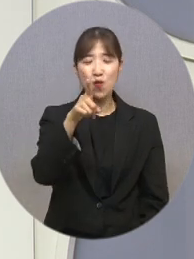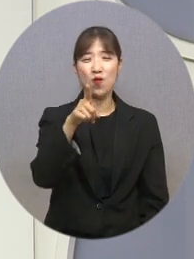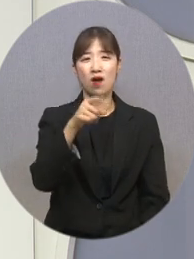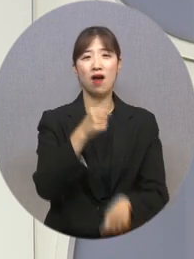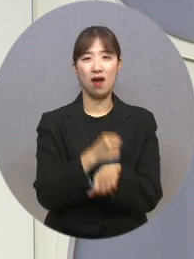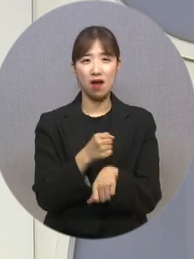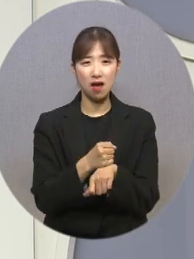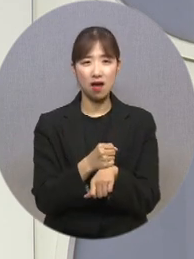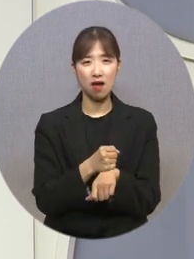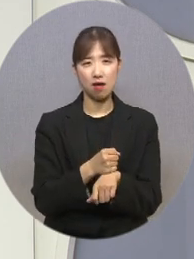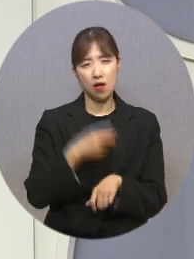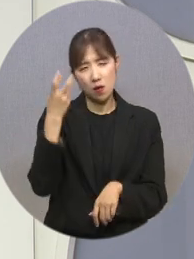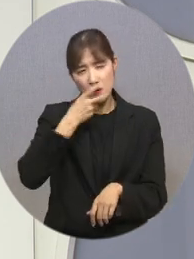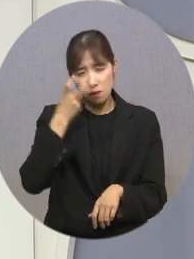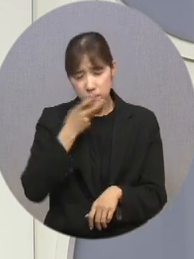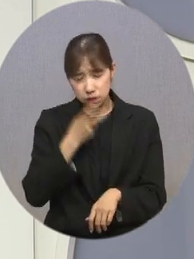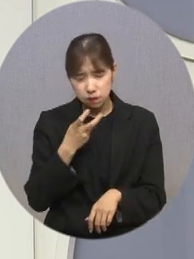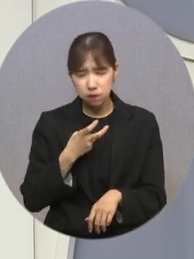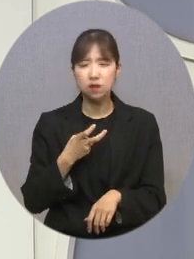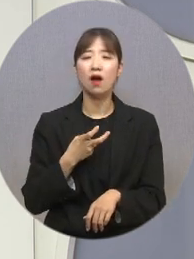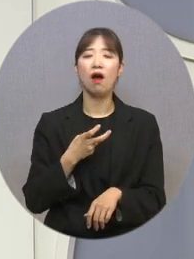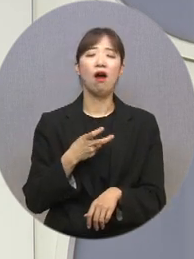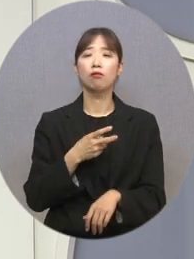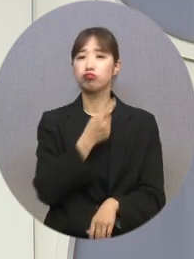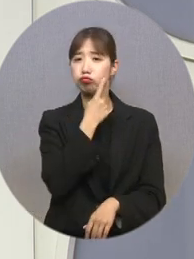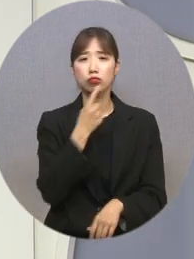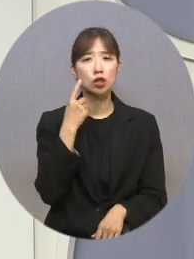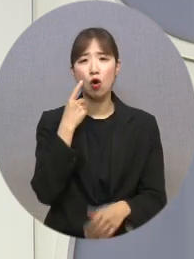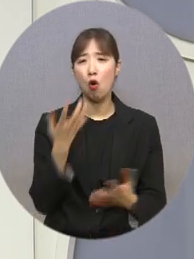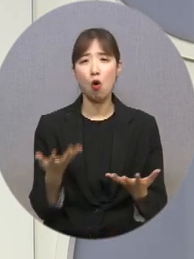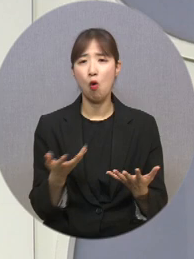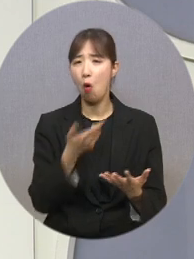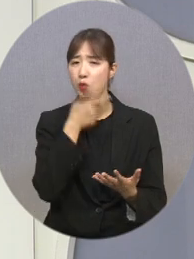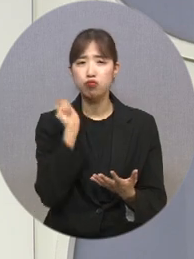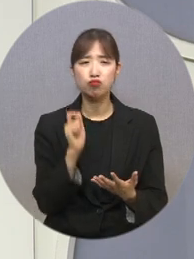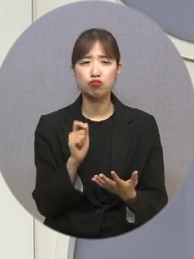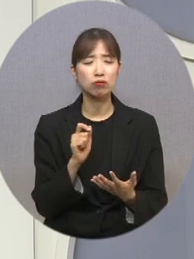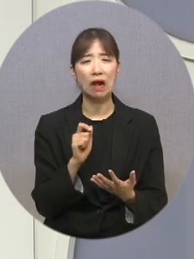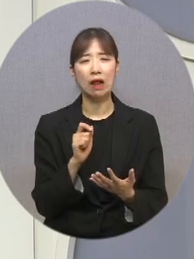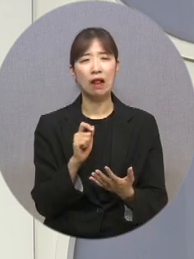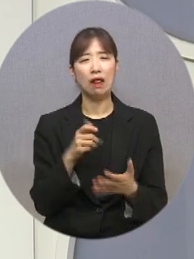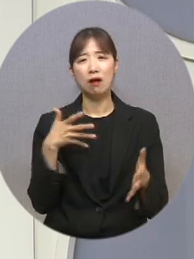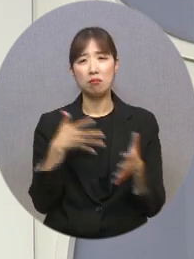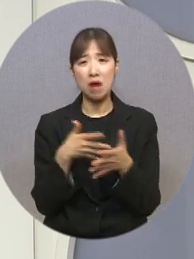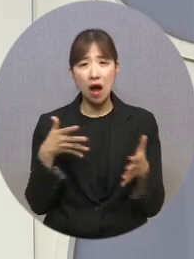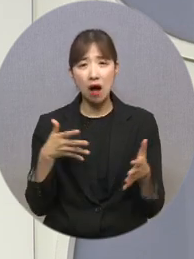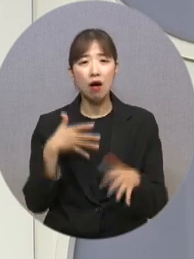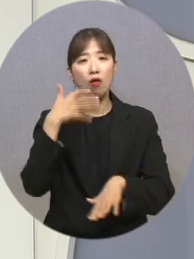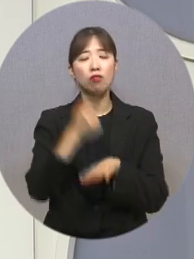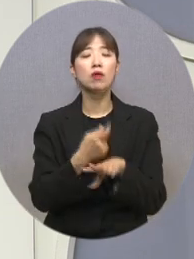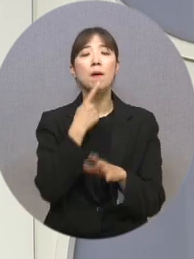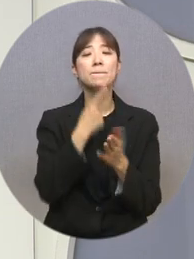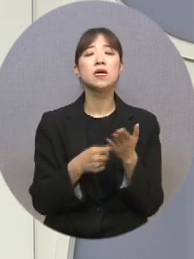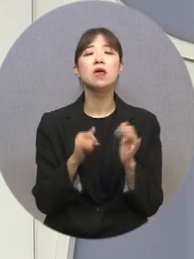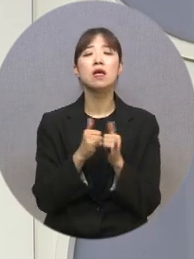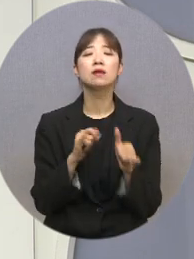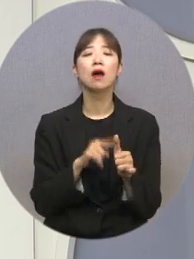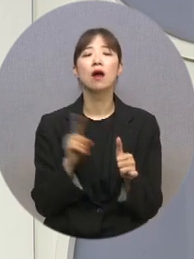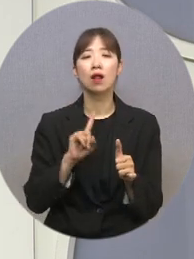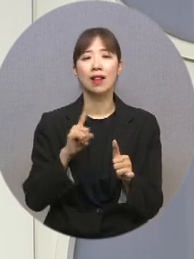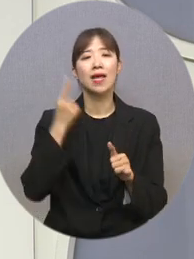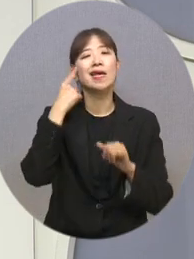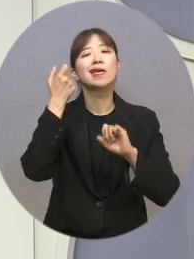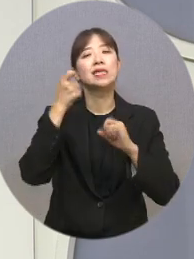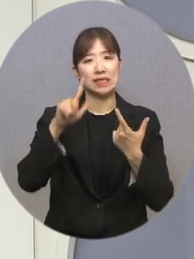그러면 열심히 조사를 했는데 경찰이 뭐 증거가 부족하다 그래가지고 불송치 결정을 하게 되면 이제 피해자 요새 같은 경우는 피해자는